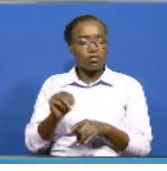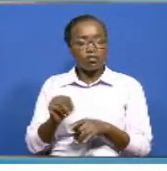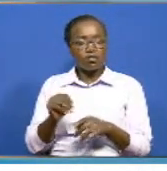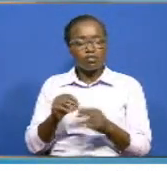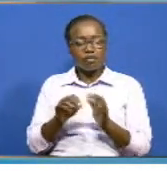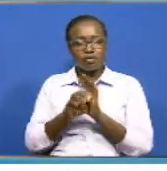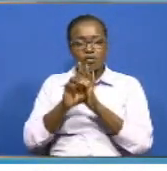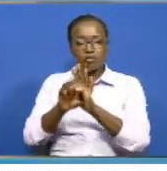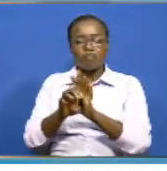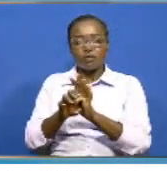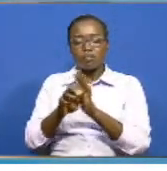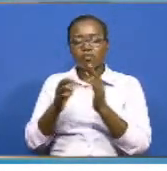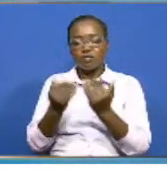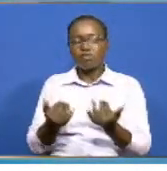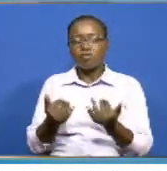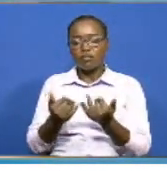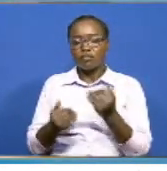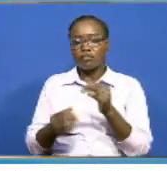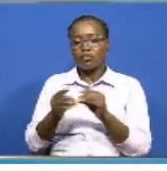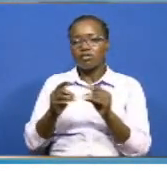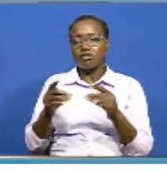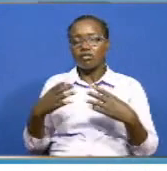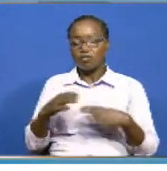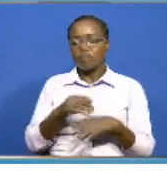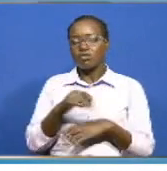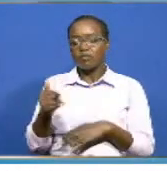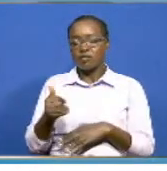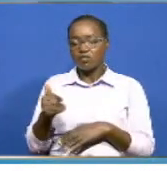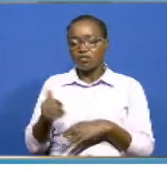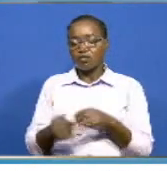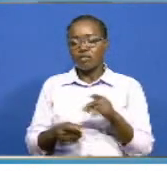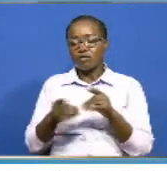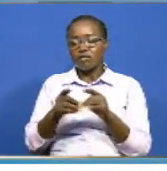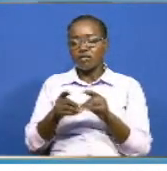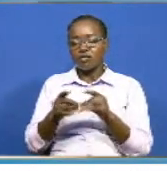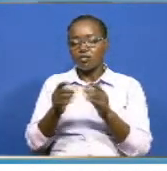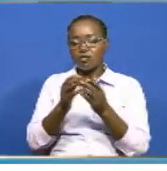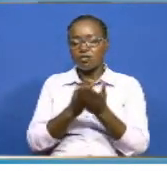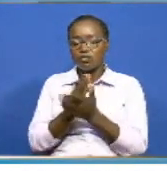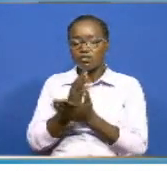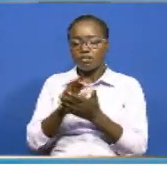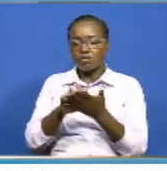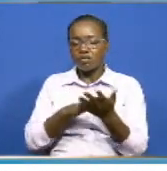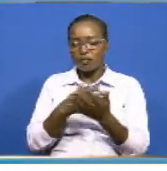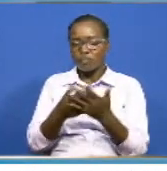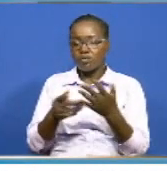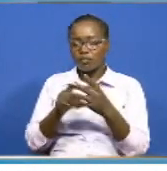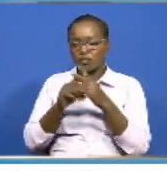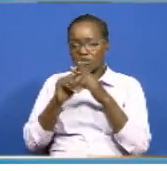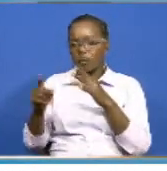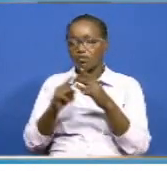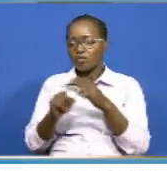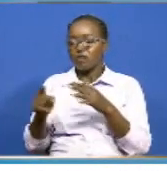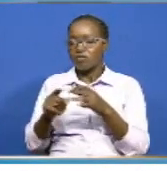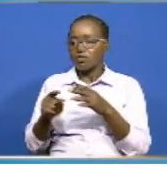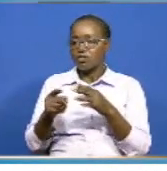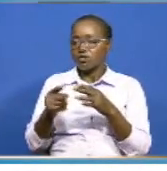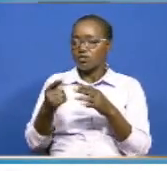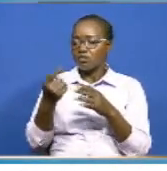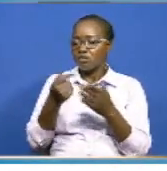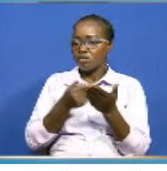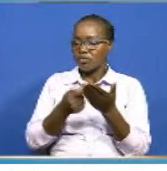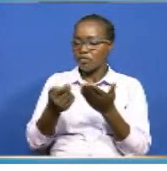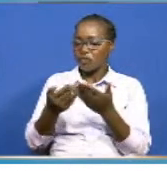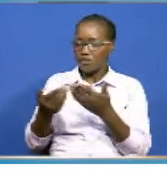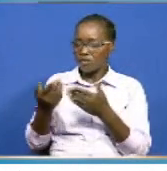walikuwa wanasemekana wamekutana na watu fulani kupitia kwenye mitandao kisha wakatoweka kwa kipindi cha wiki kadhaa. Tuzungumze kuhusiana na swala